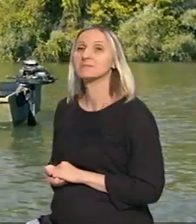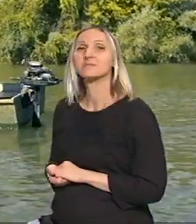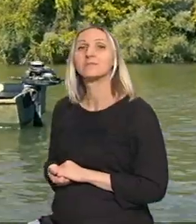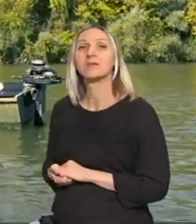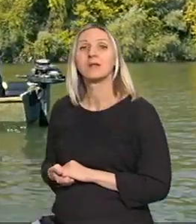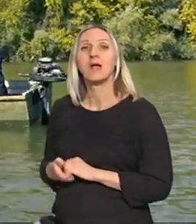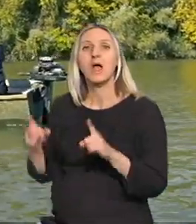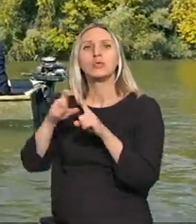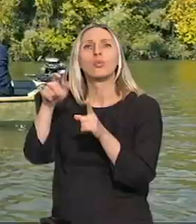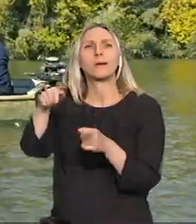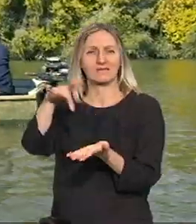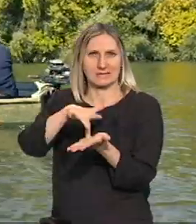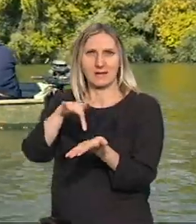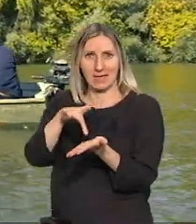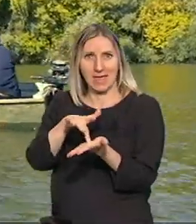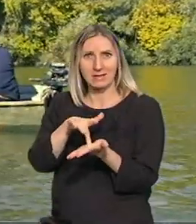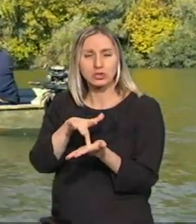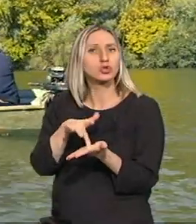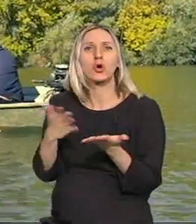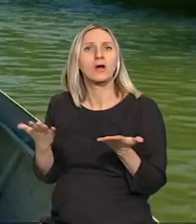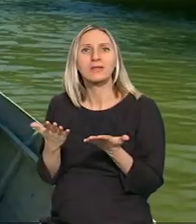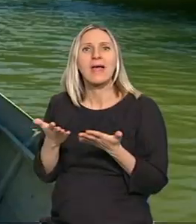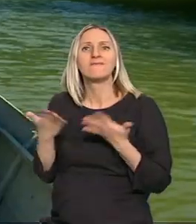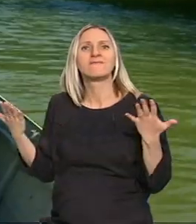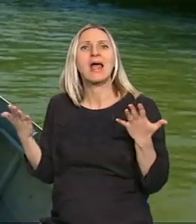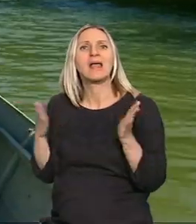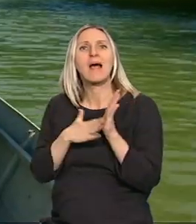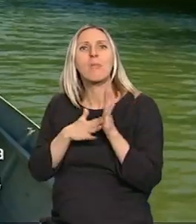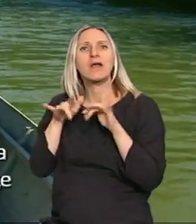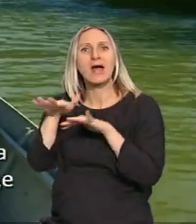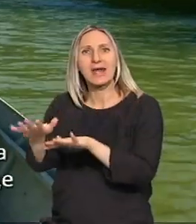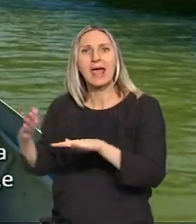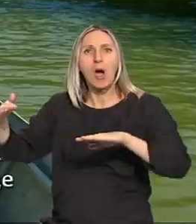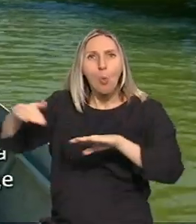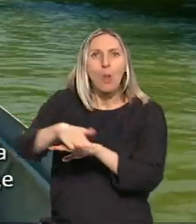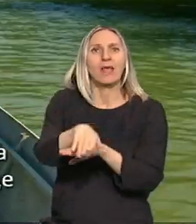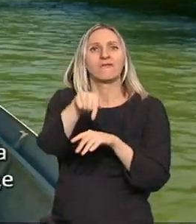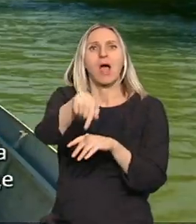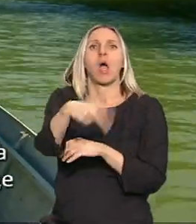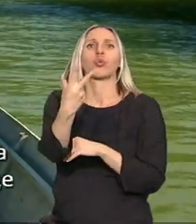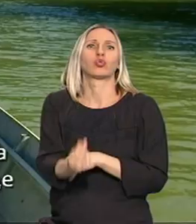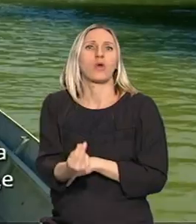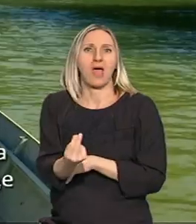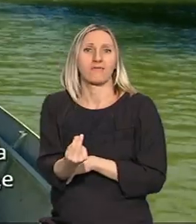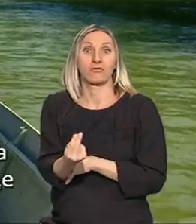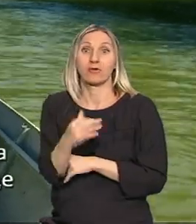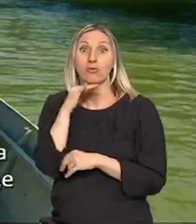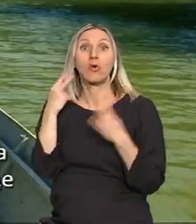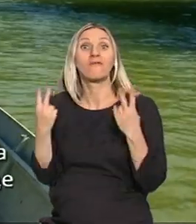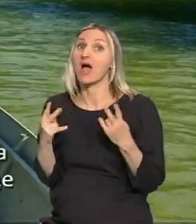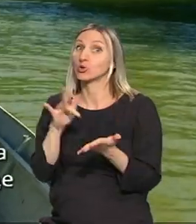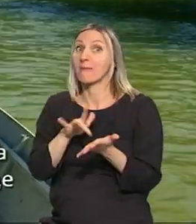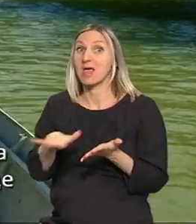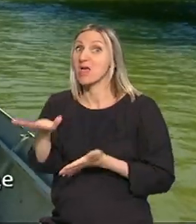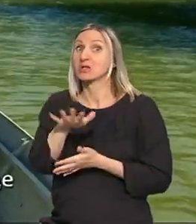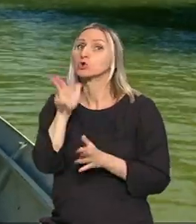Mesto gde se uliva velika Morava u Dunav. Mesto ima veliki značaj, ima i